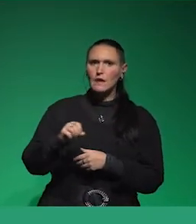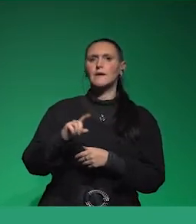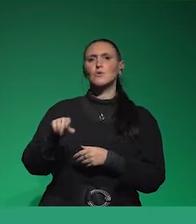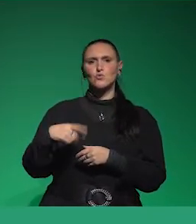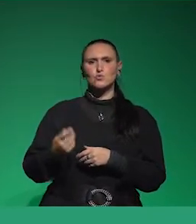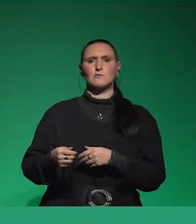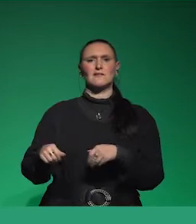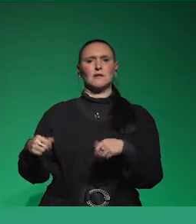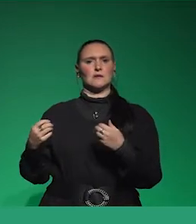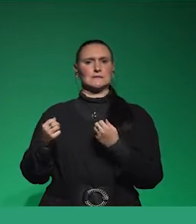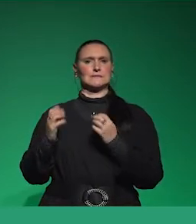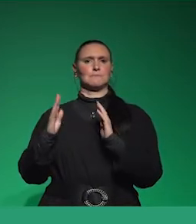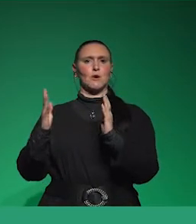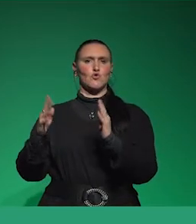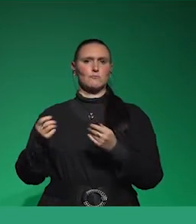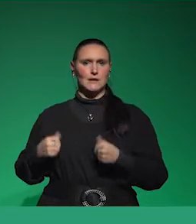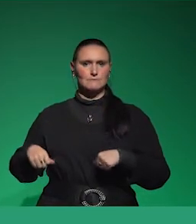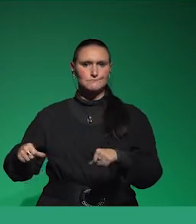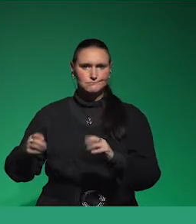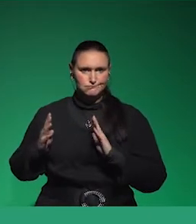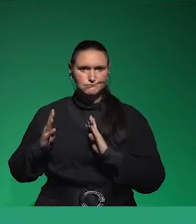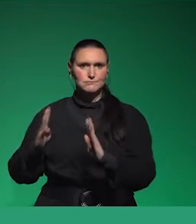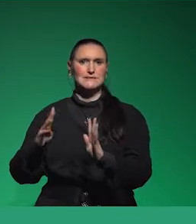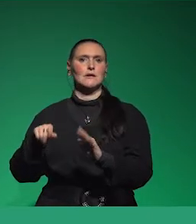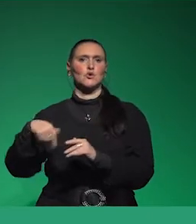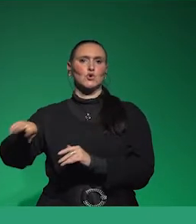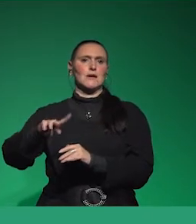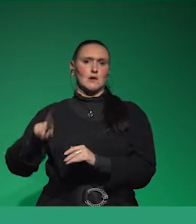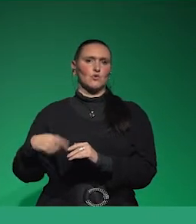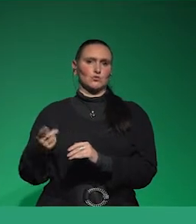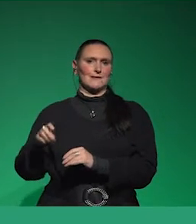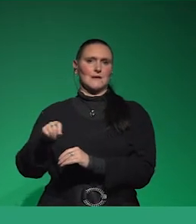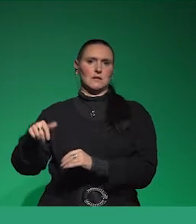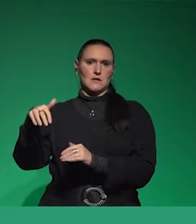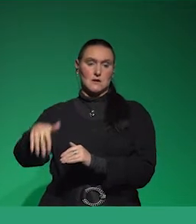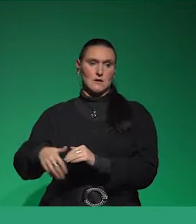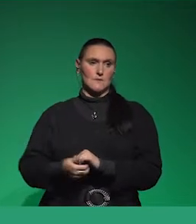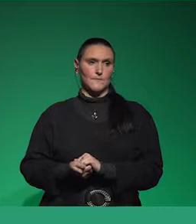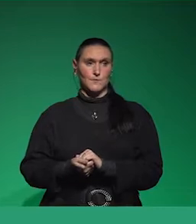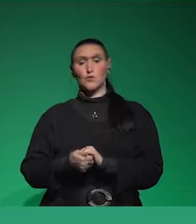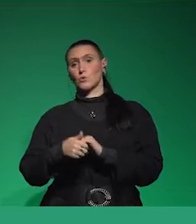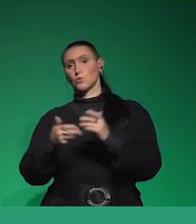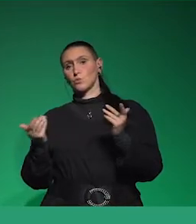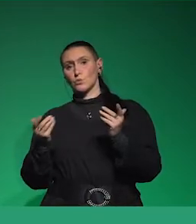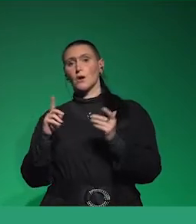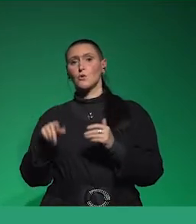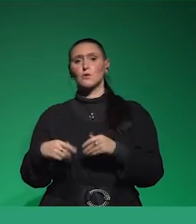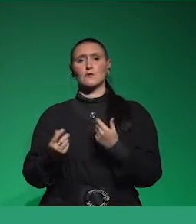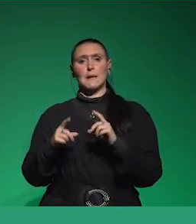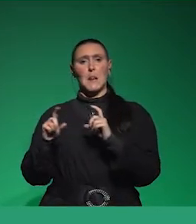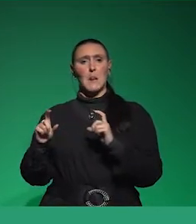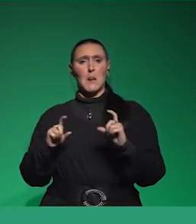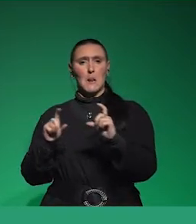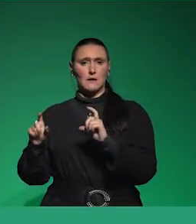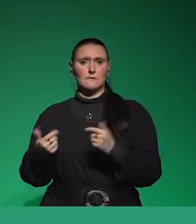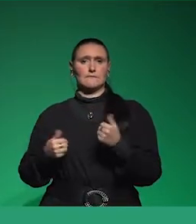Baumschulen, aber wir arbeiten eben auch zusammen mit anderen. Wir verpflanzen die Setzlinge nach